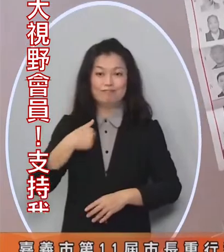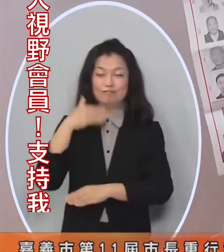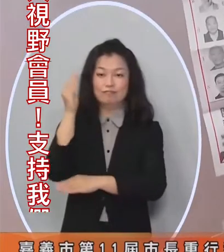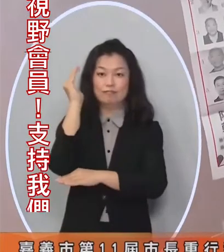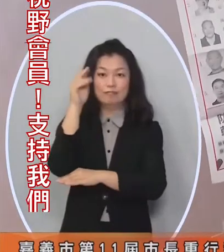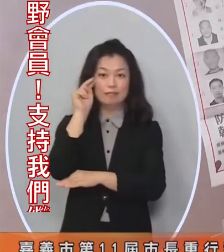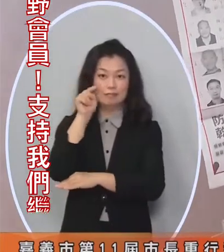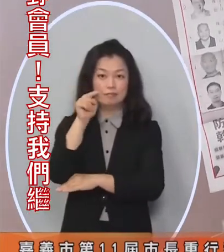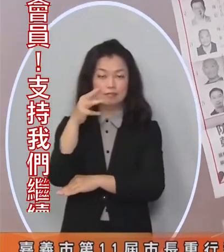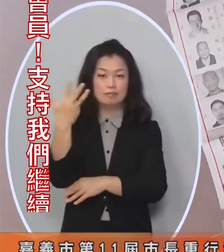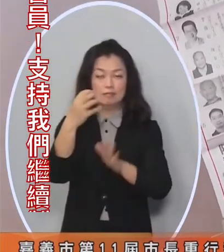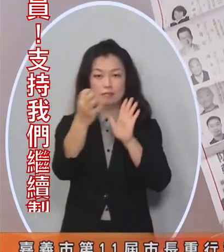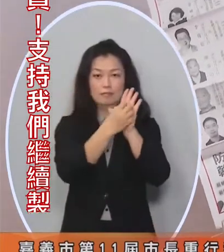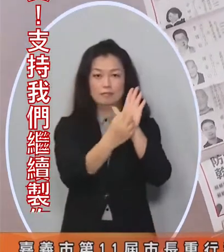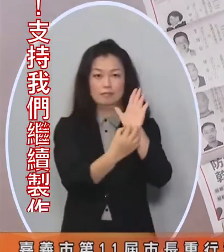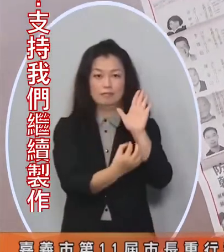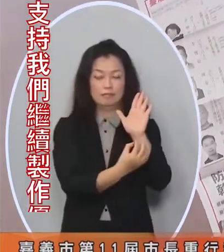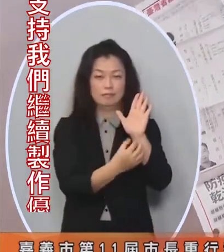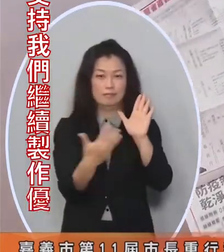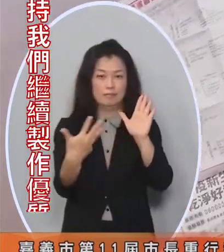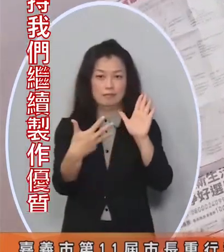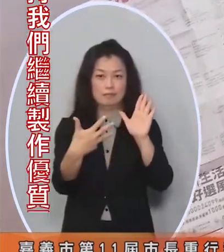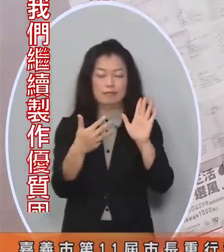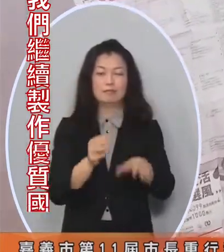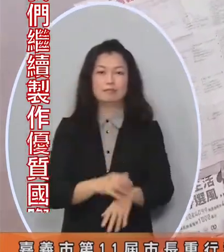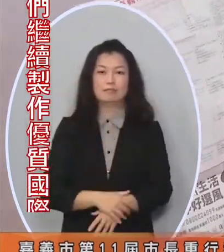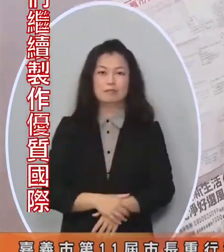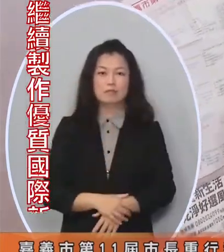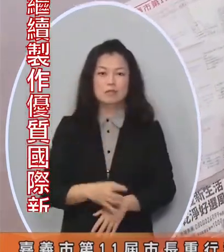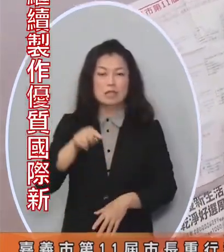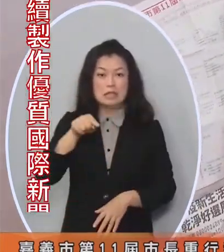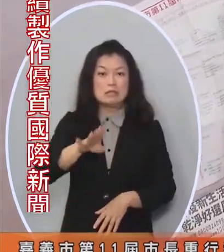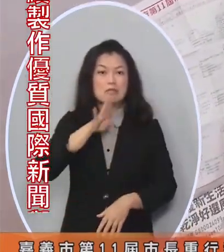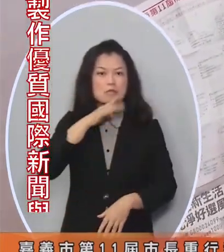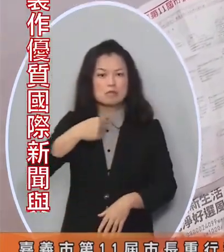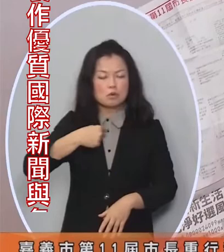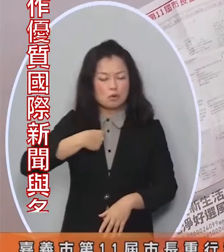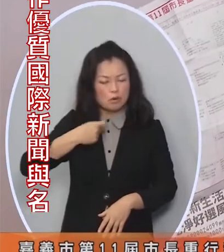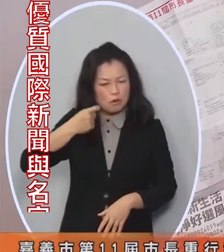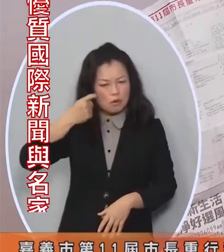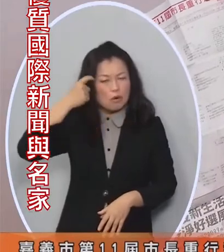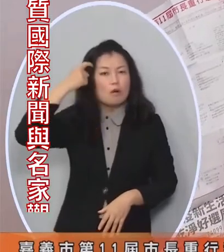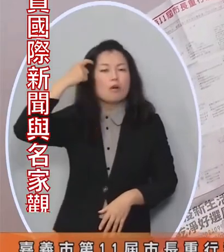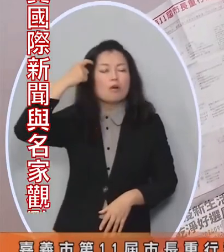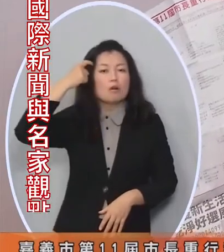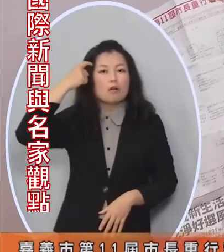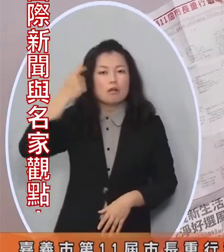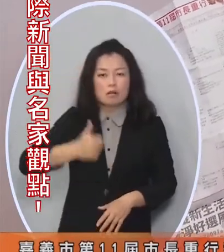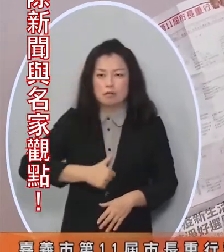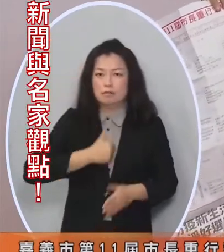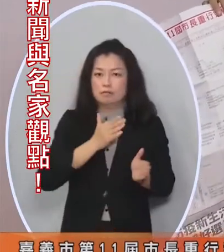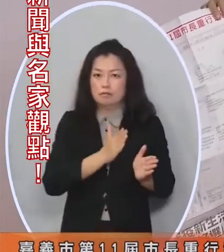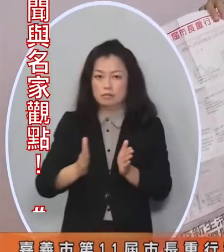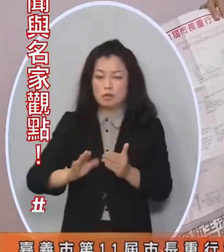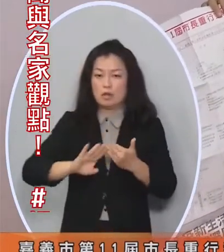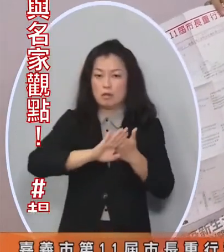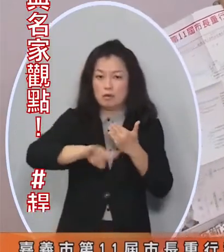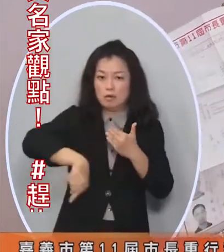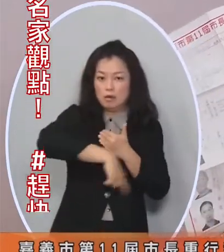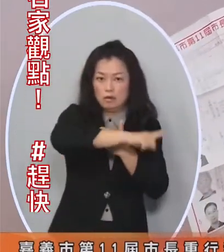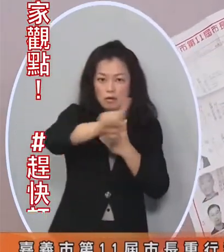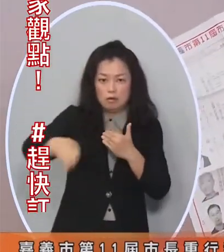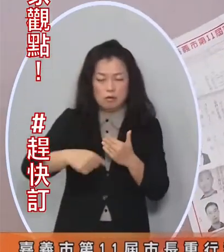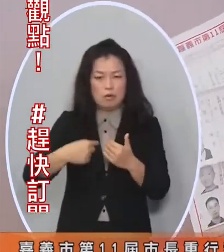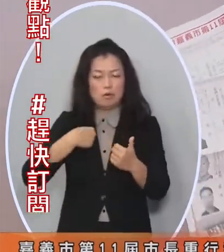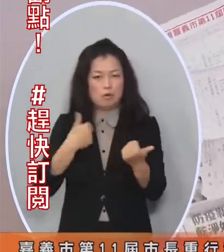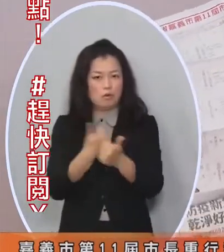只有八个字，叫做“爱人如己，天必佑之”啊，这是我领悟到人生最重要的一个真理，就是你要把别人当作自己的爱护。因公告就